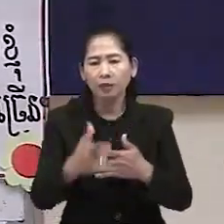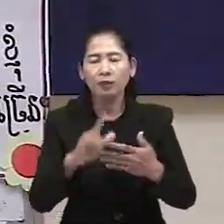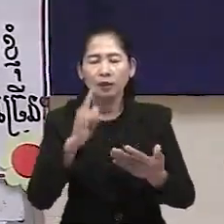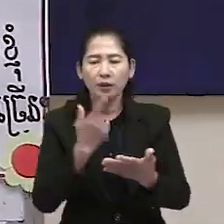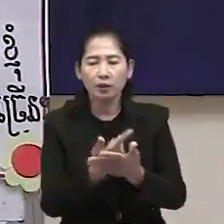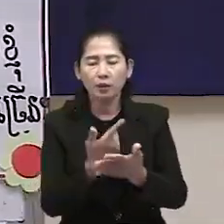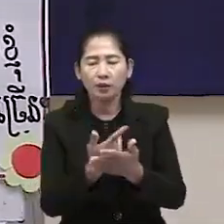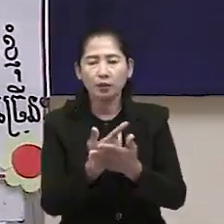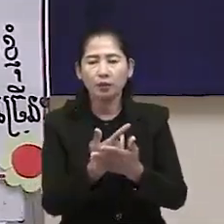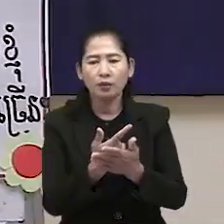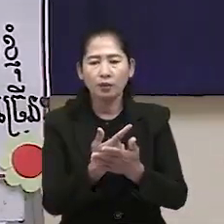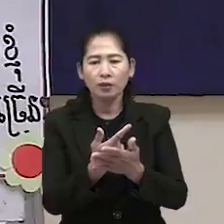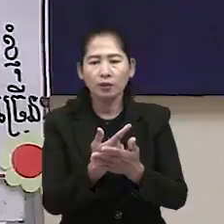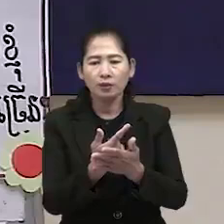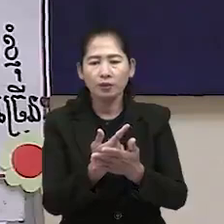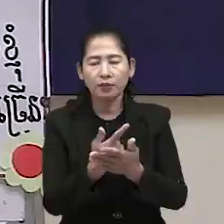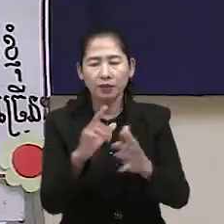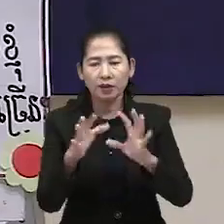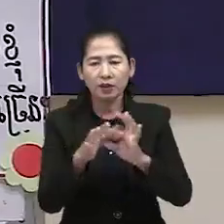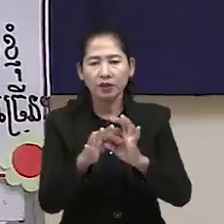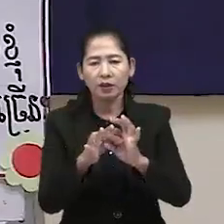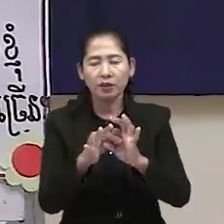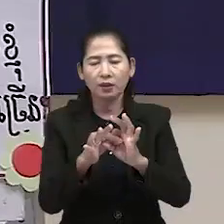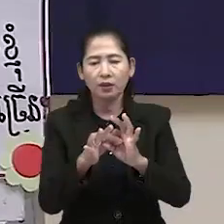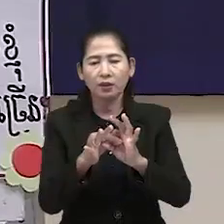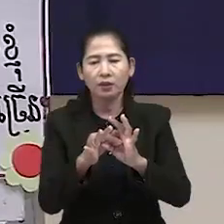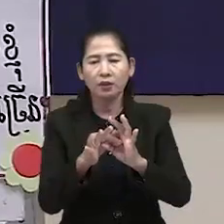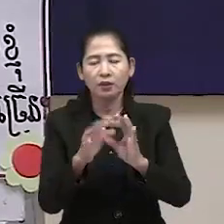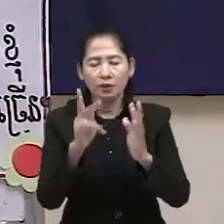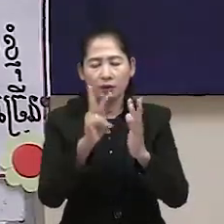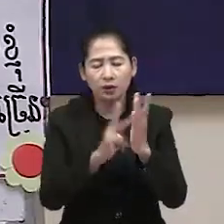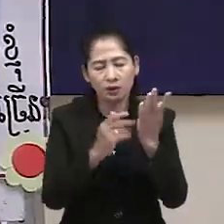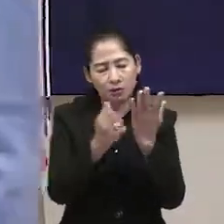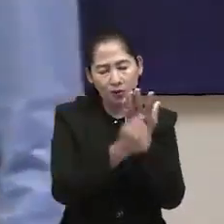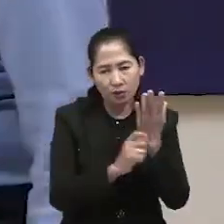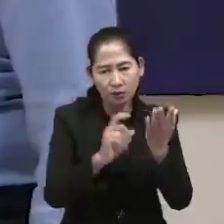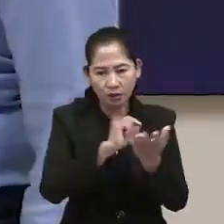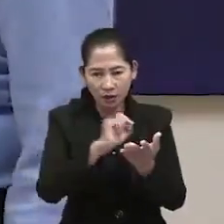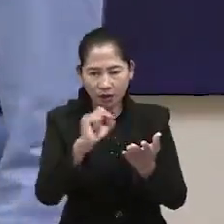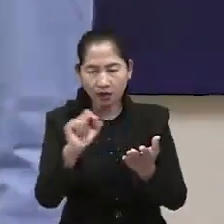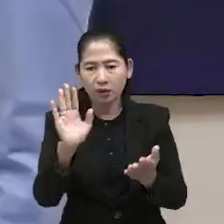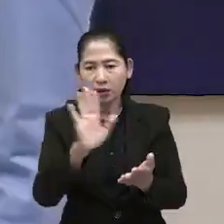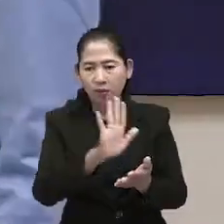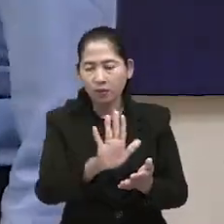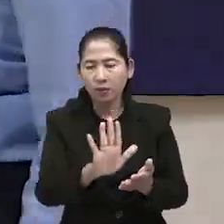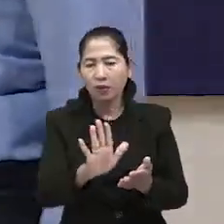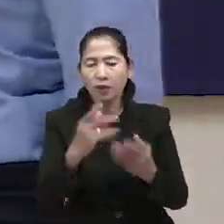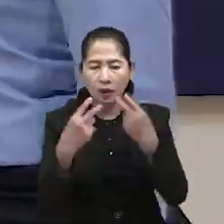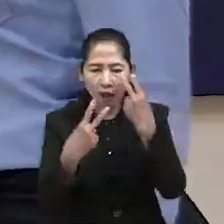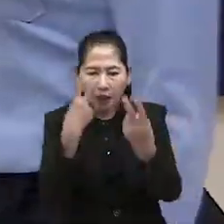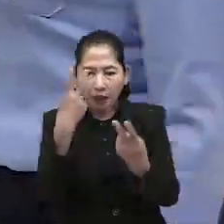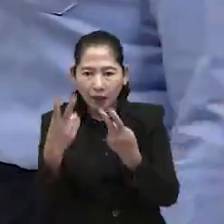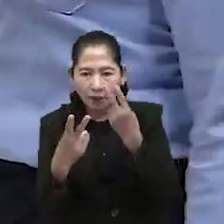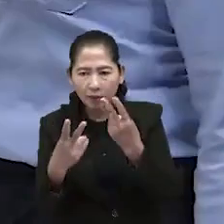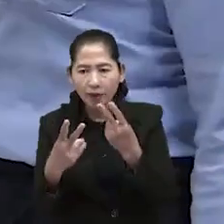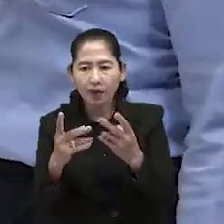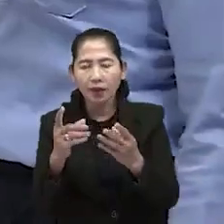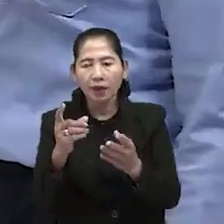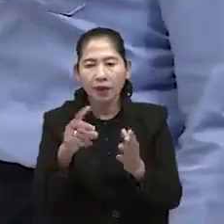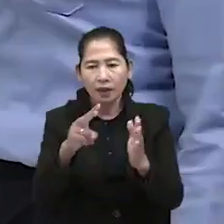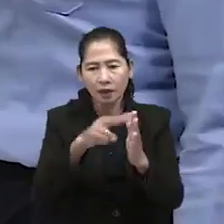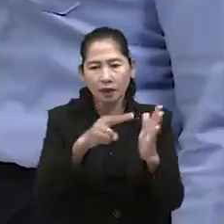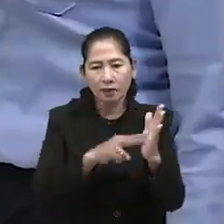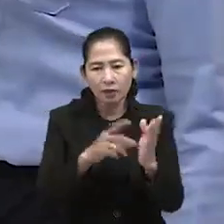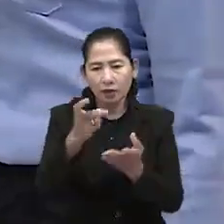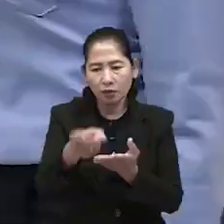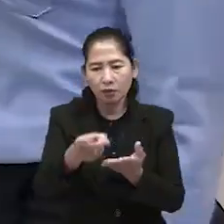លរួមតាក់ទងជាមួយនឹងការចិញ្ចាជាគម្រោងនេះហើយនឹងការសរសេរផ្ទាល់ហើយនឹងការមើលអត្តបទគម្រោងរបស់អ្នកគ្រូ